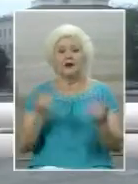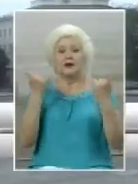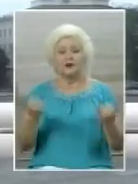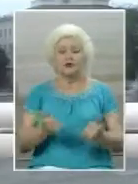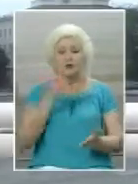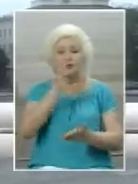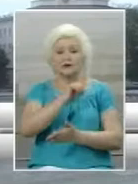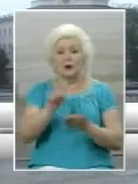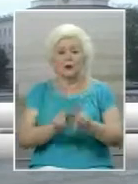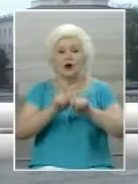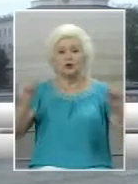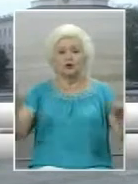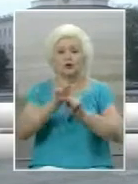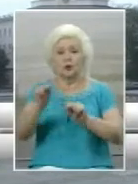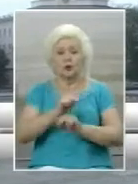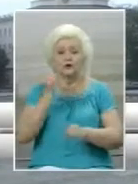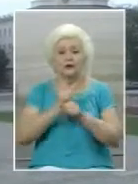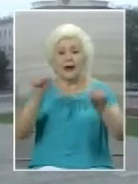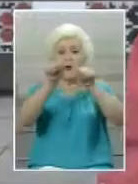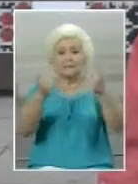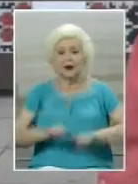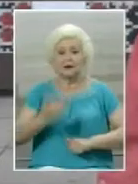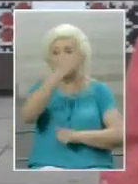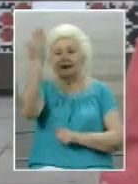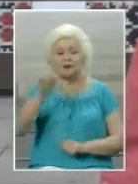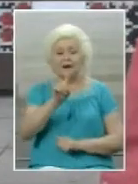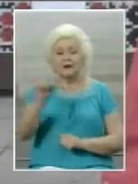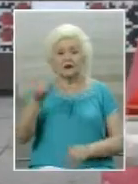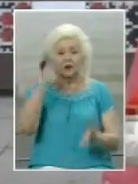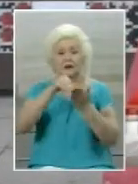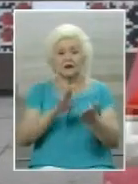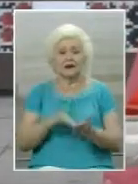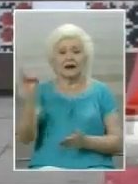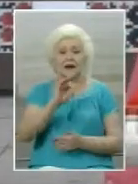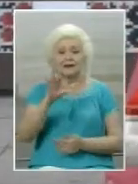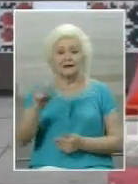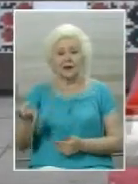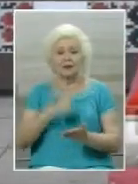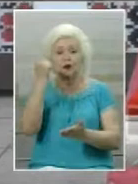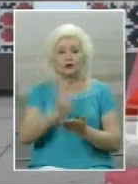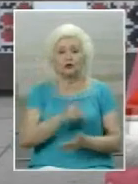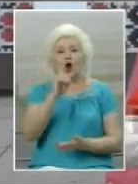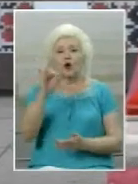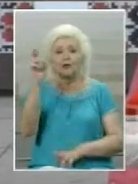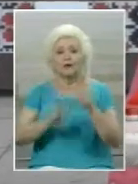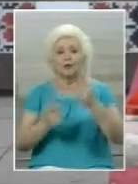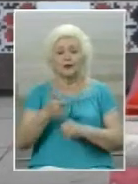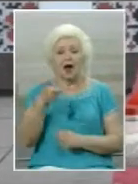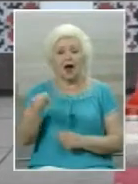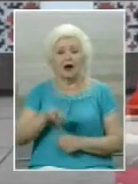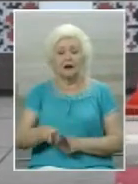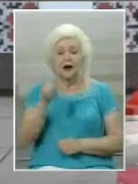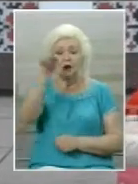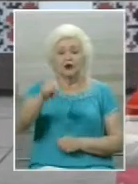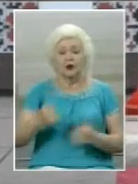Сьогодні мали розпочатися ремонтні роботи пам'ятника Небесній Сотні. Так зазначив Ігор Семенчев, очільник комунального підприємства «Гарантія». Саме у